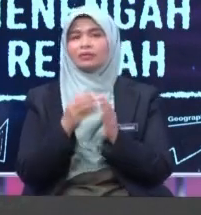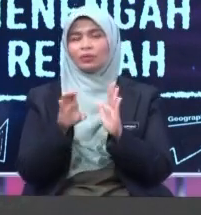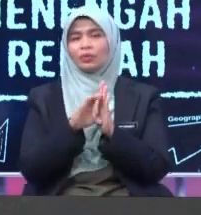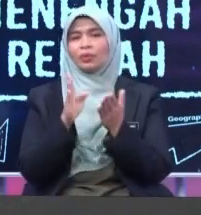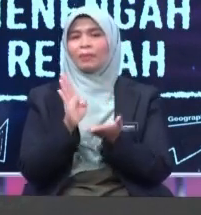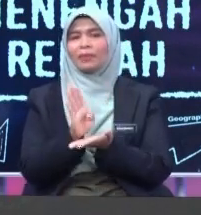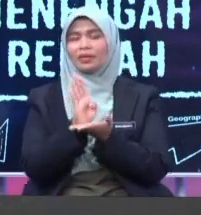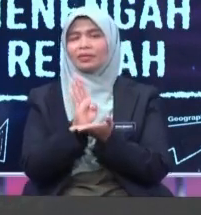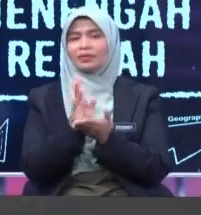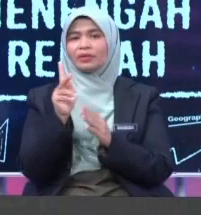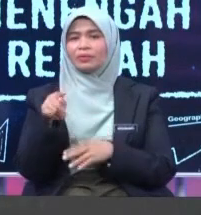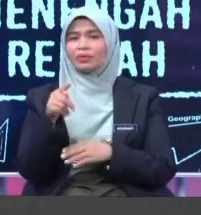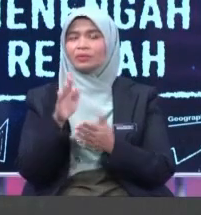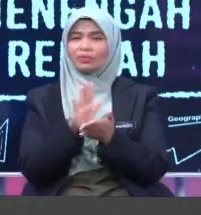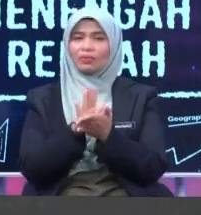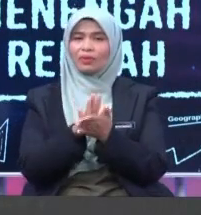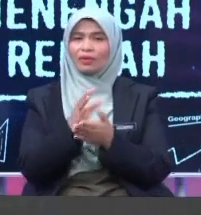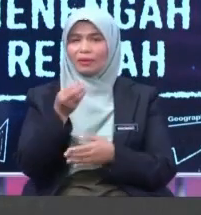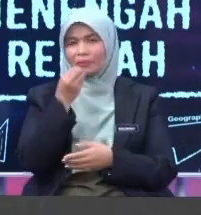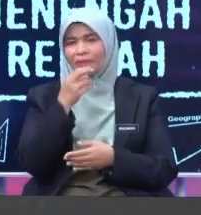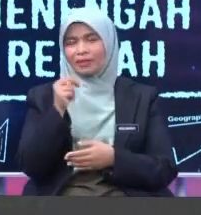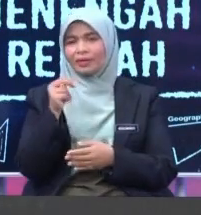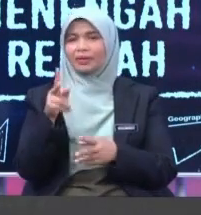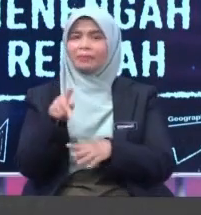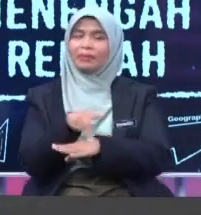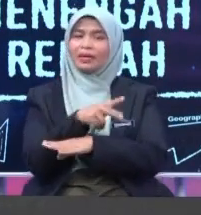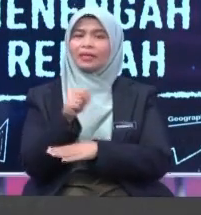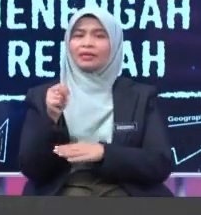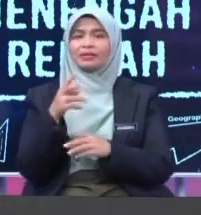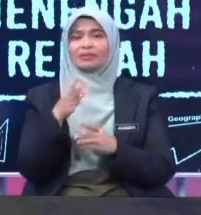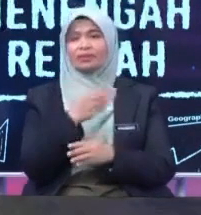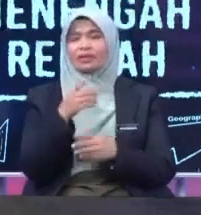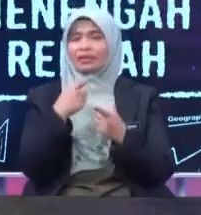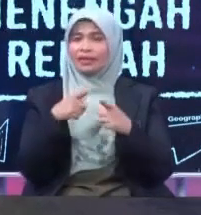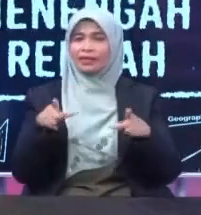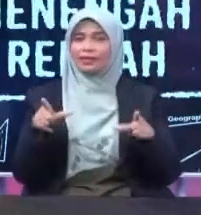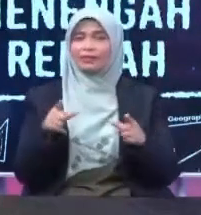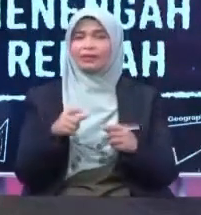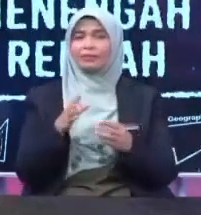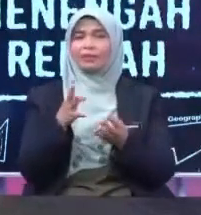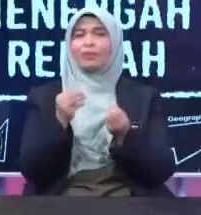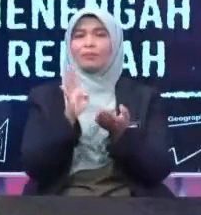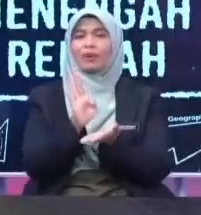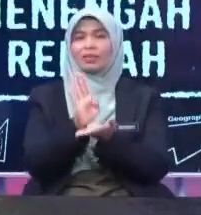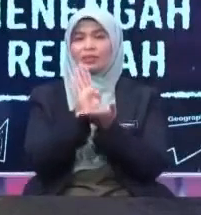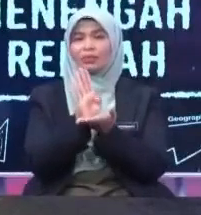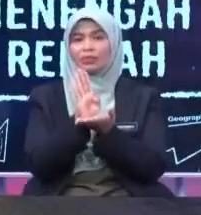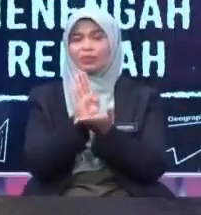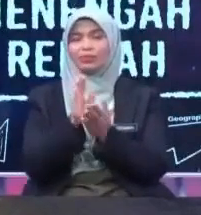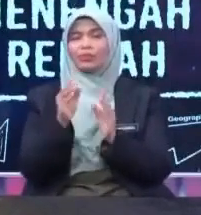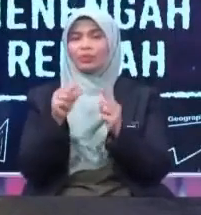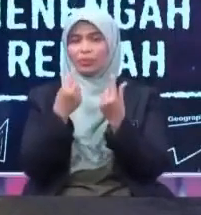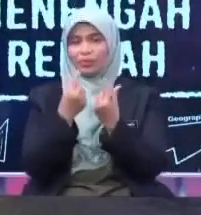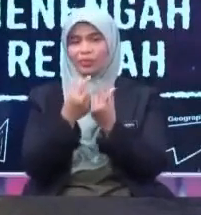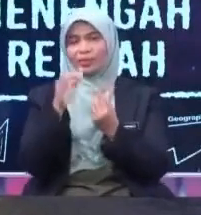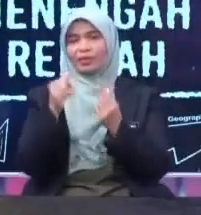sekolah, makanan, pakaian dan sebagainya. Okay, terima kasih Masya. Masya nak membantu golongan yang kurang berkemampuan. Itu